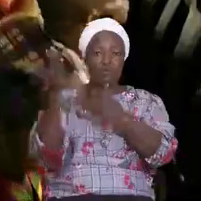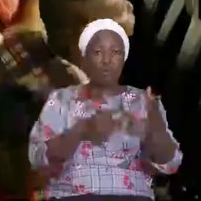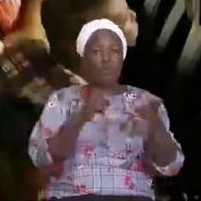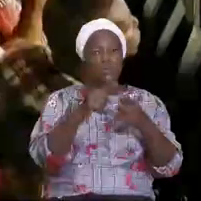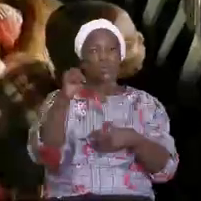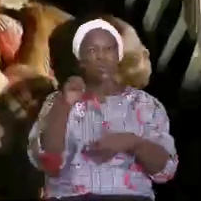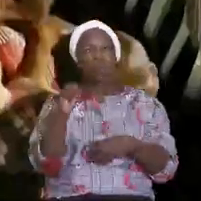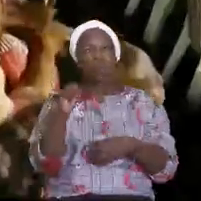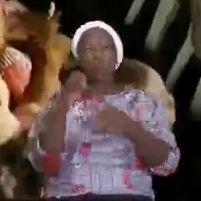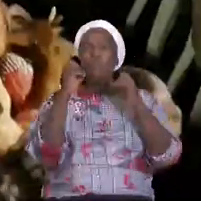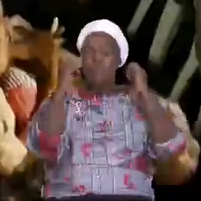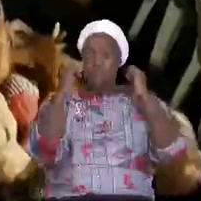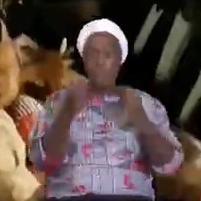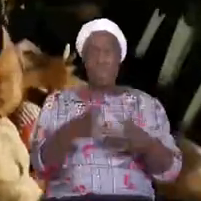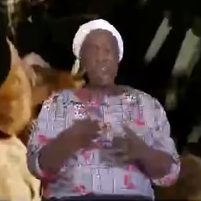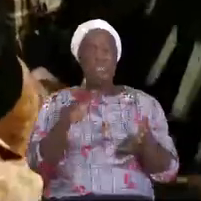Verset 16. Le soir,